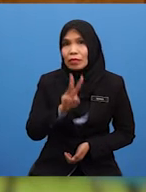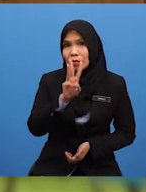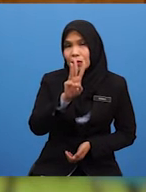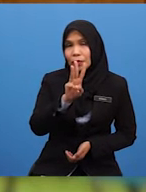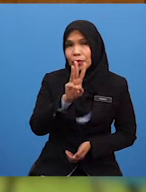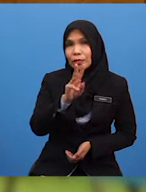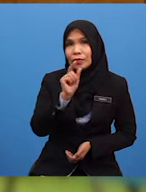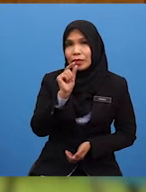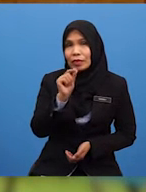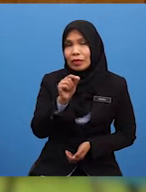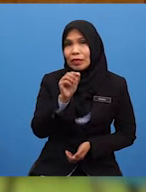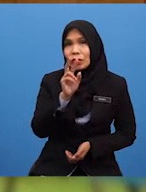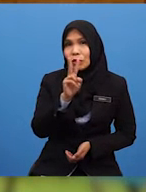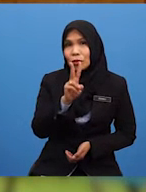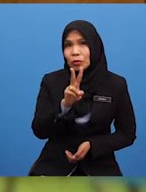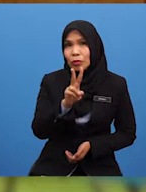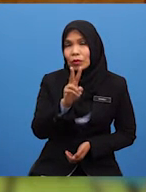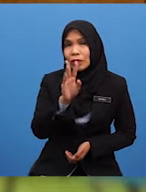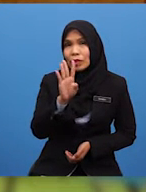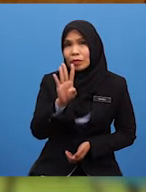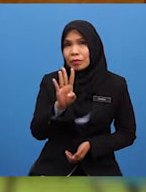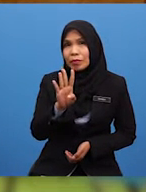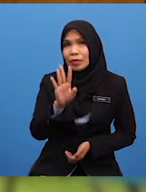W, titik